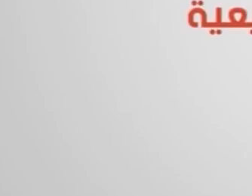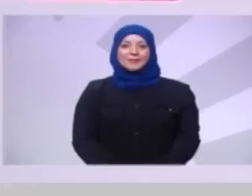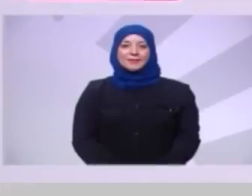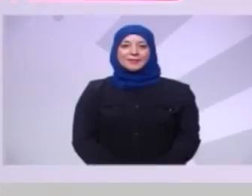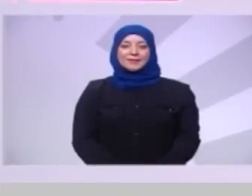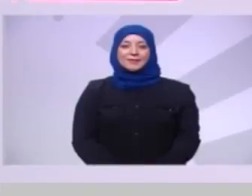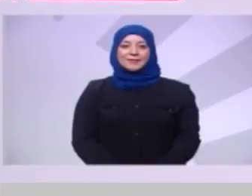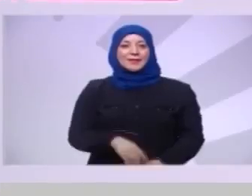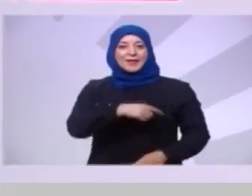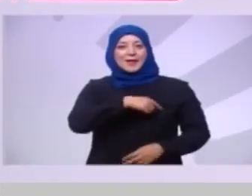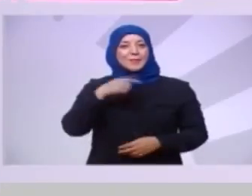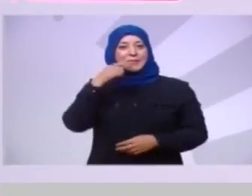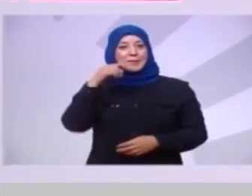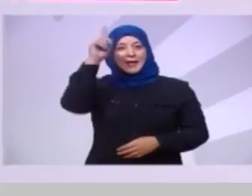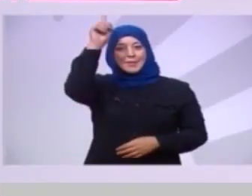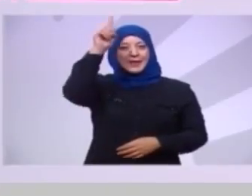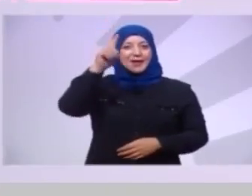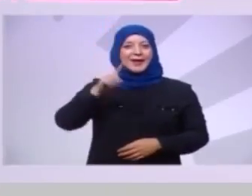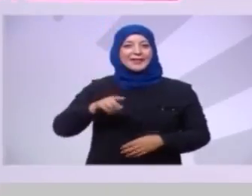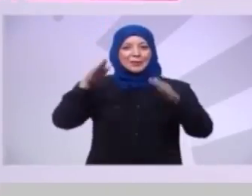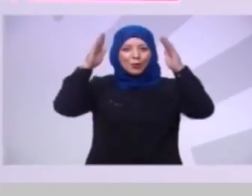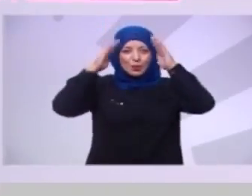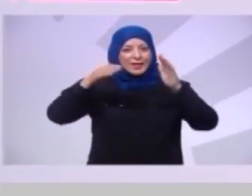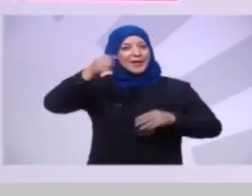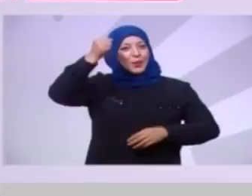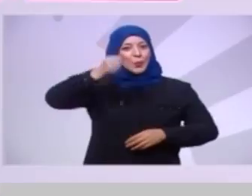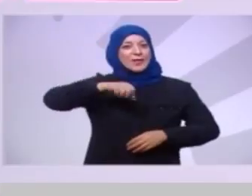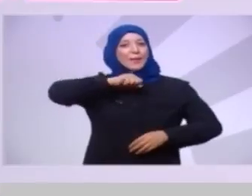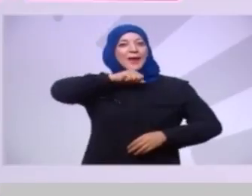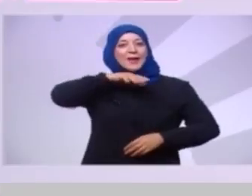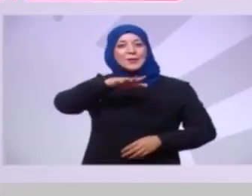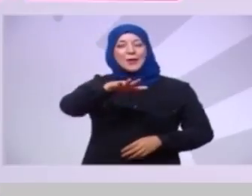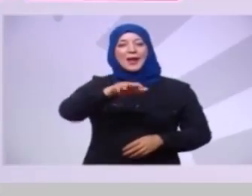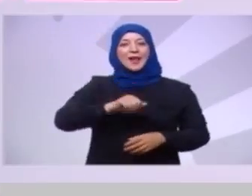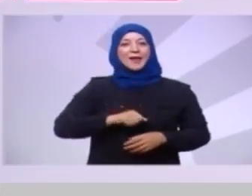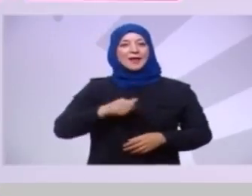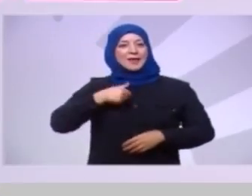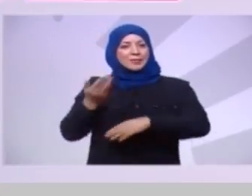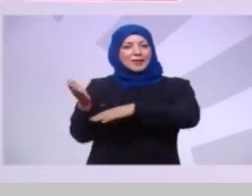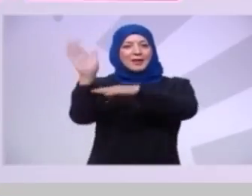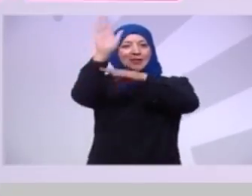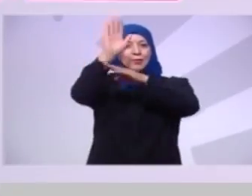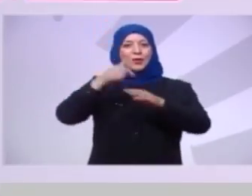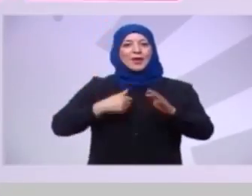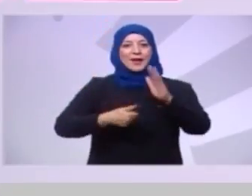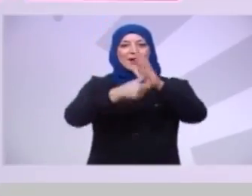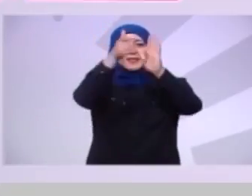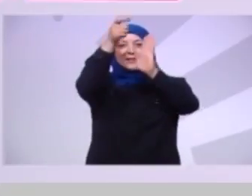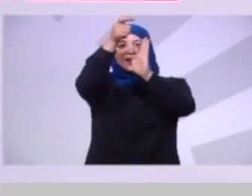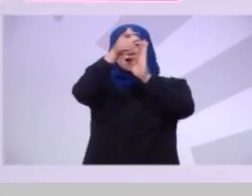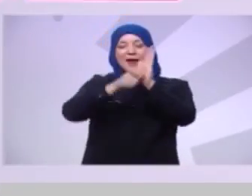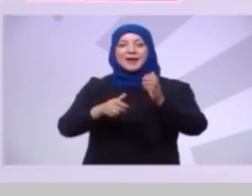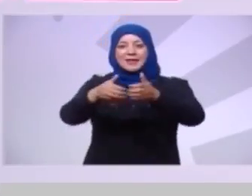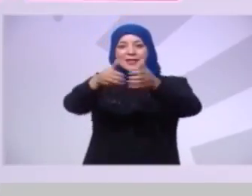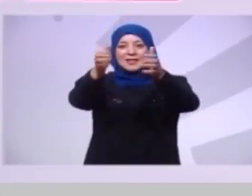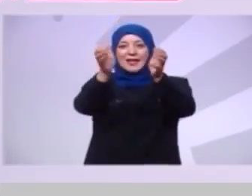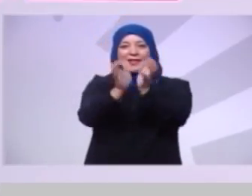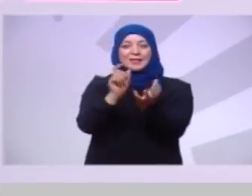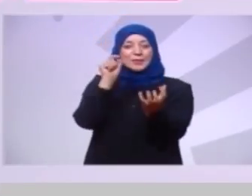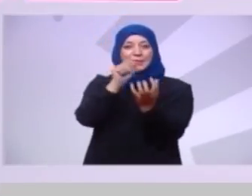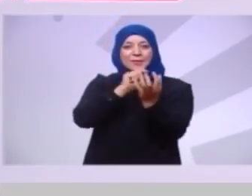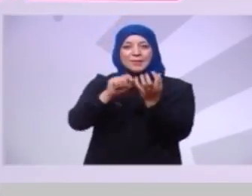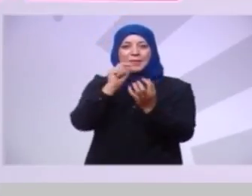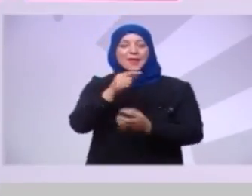بسم الله الرحمن الرحيم والصلاه والسلام على اشرف المرسلين انا اخوكم عبد الله بن محمد الصالح بالعيش رئيس قائمه